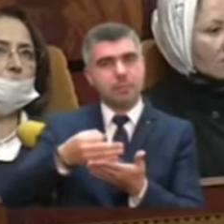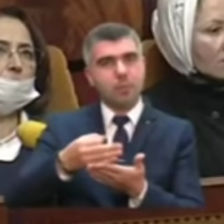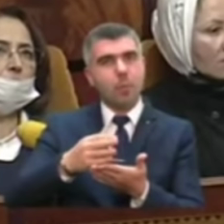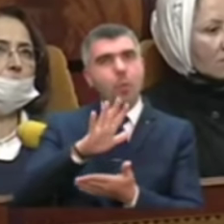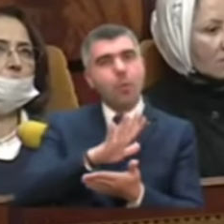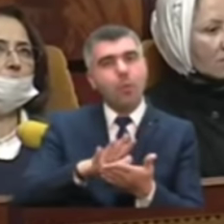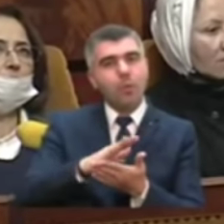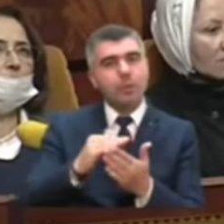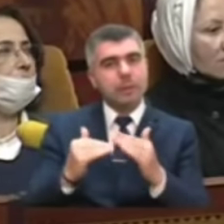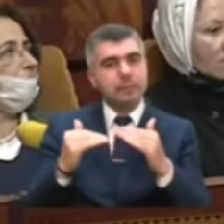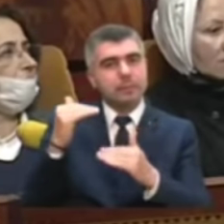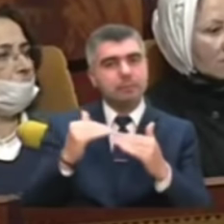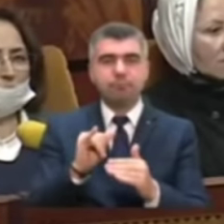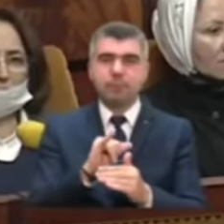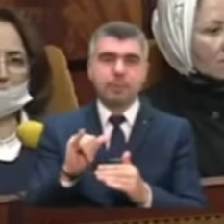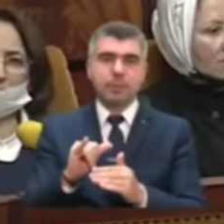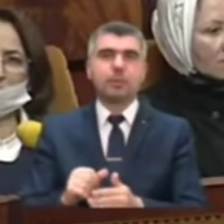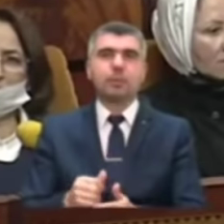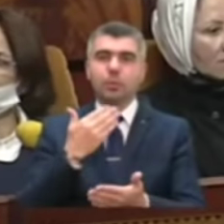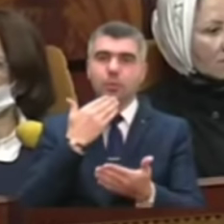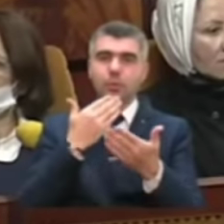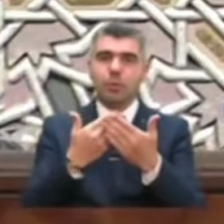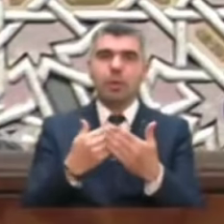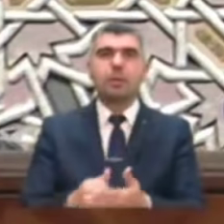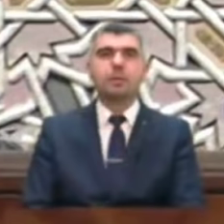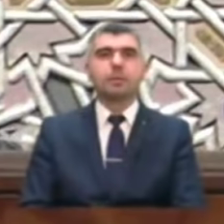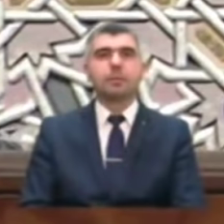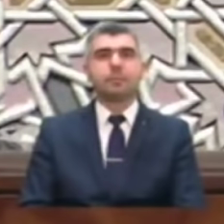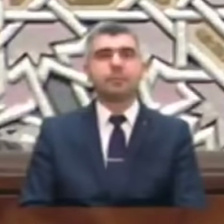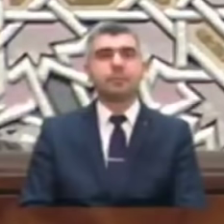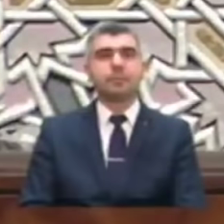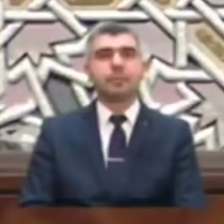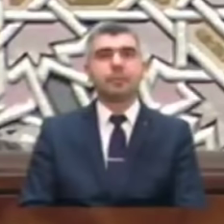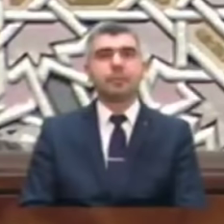في هذه المساله هذه. وشكرا. شكرا سيد رئيس. تفضل سيد رئيس.